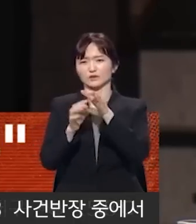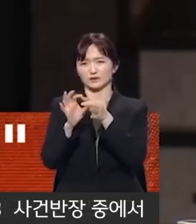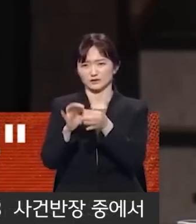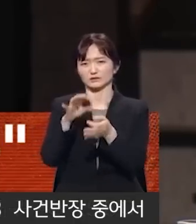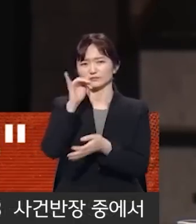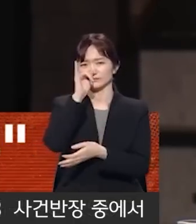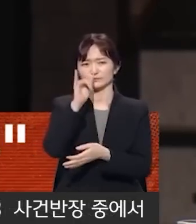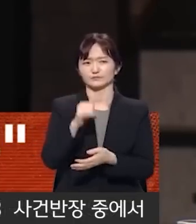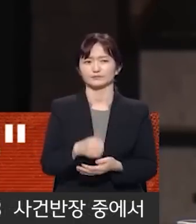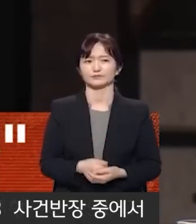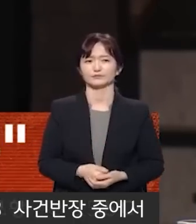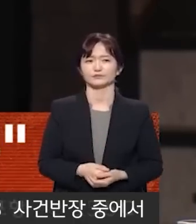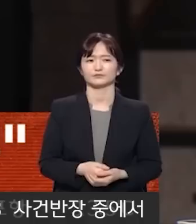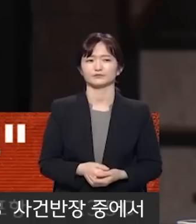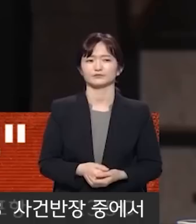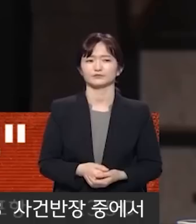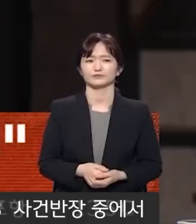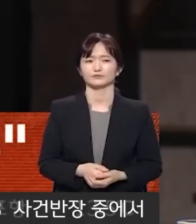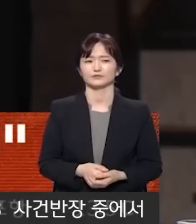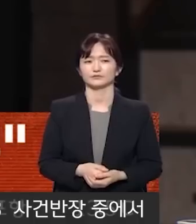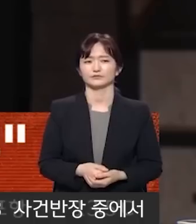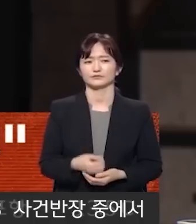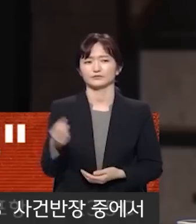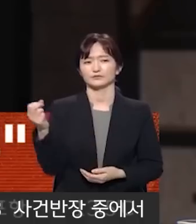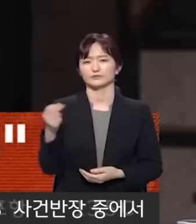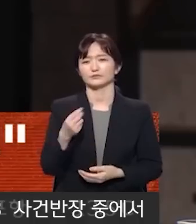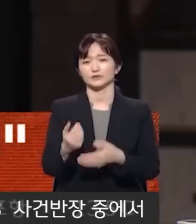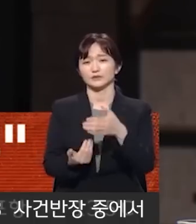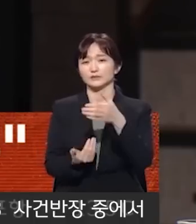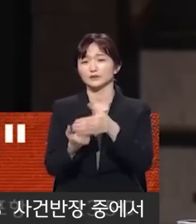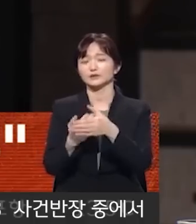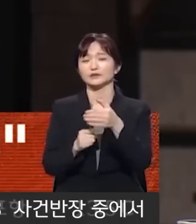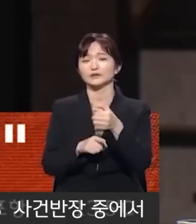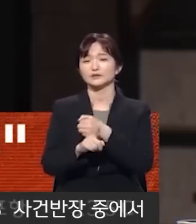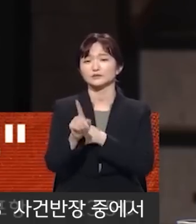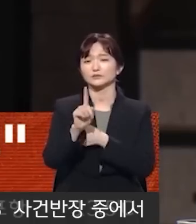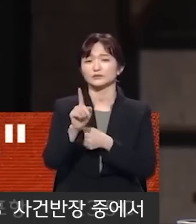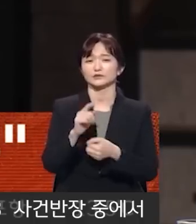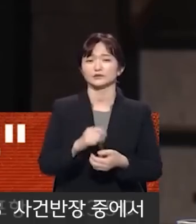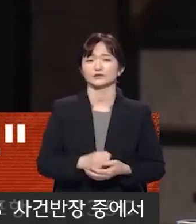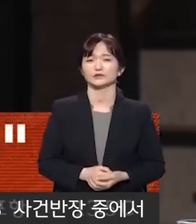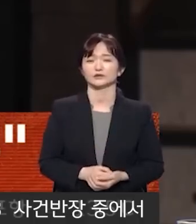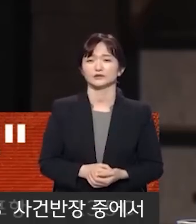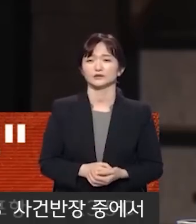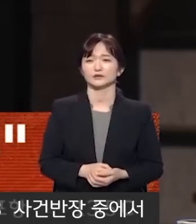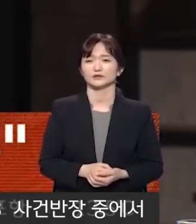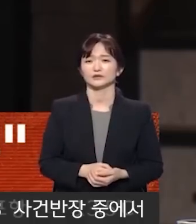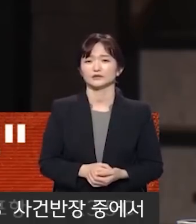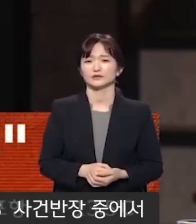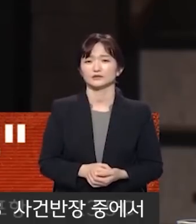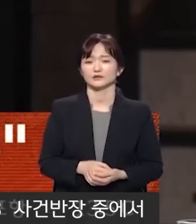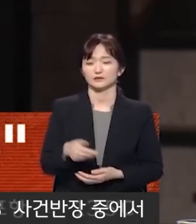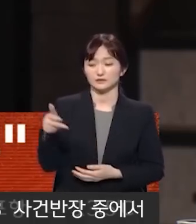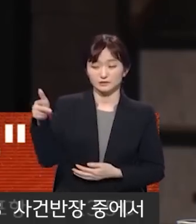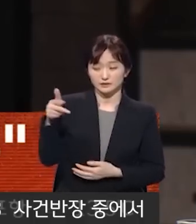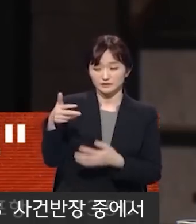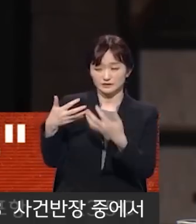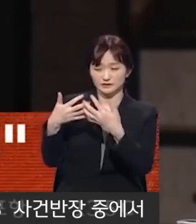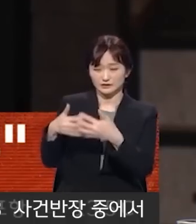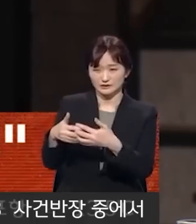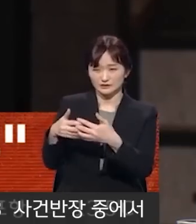사실 이런 사건들이 자주 발생하는 그 중에 하나가 촬영용 그 기기 같은 것이 굉장히